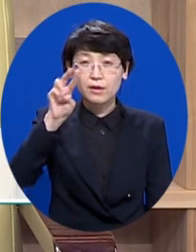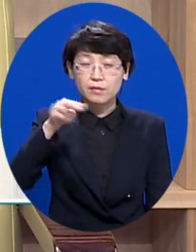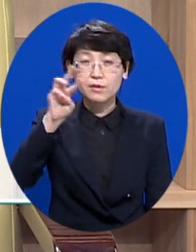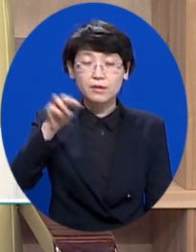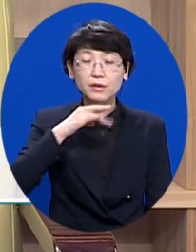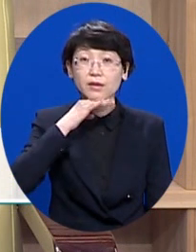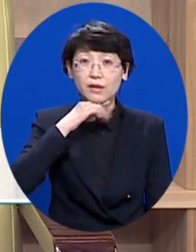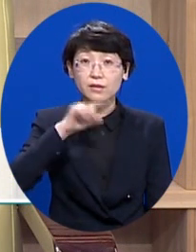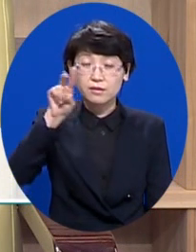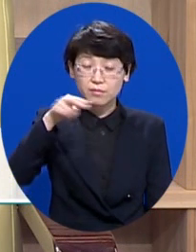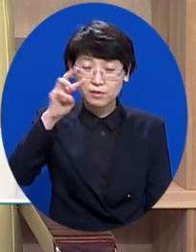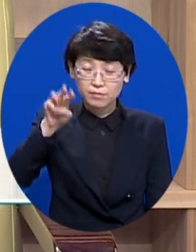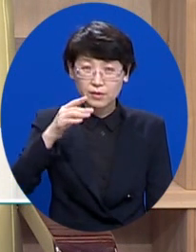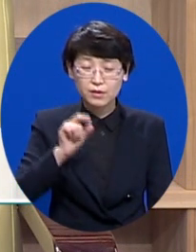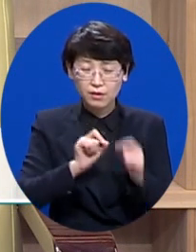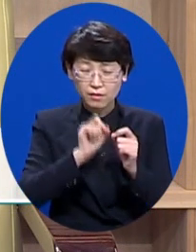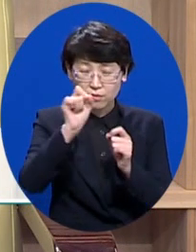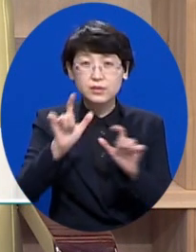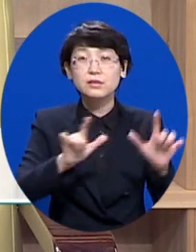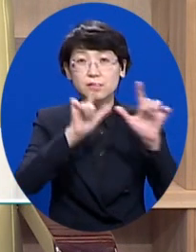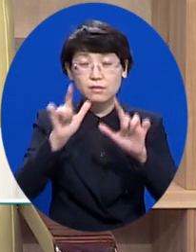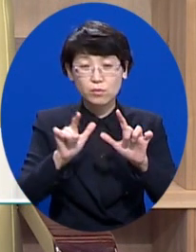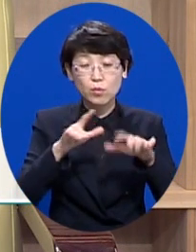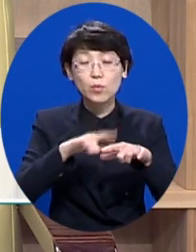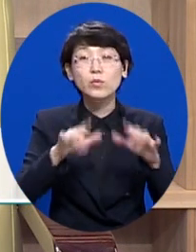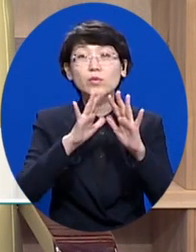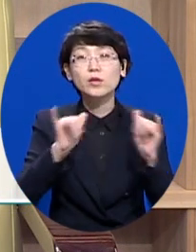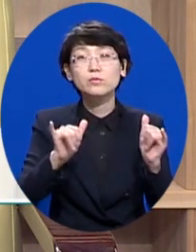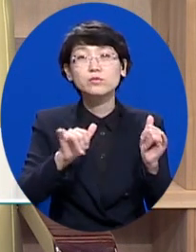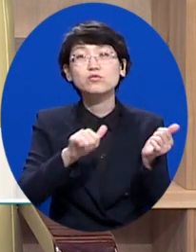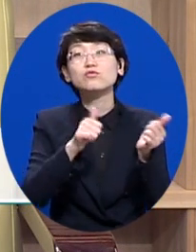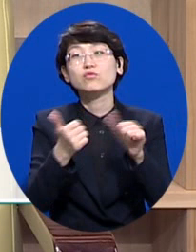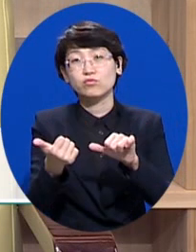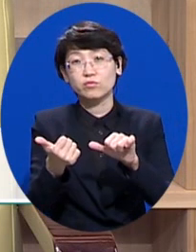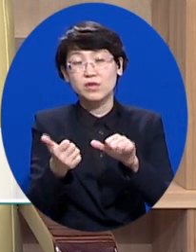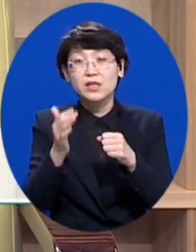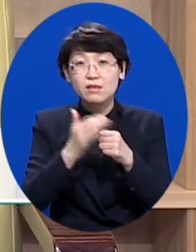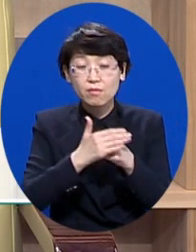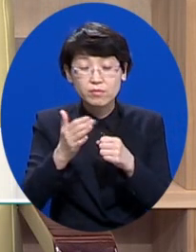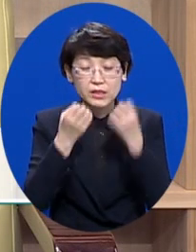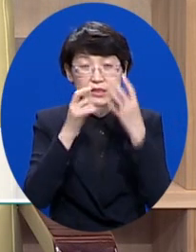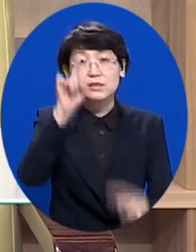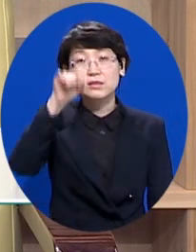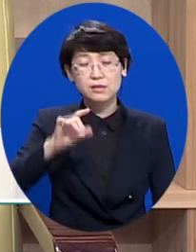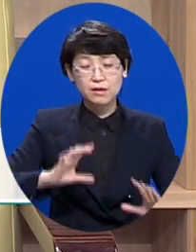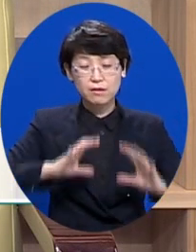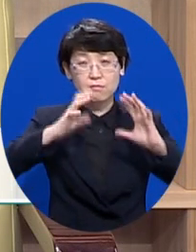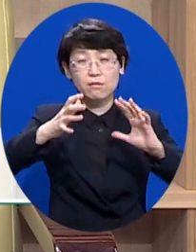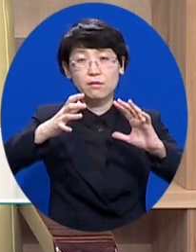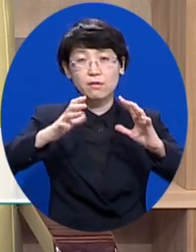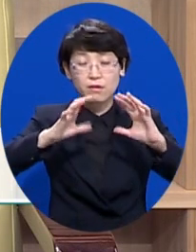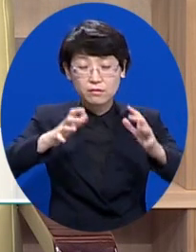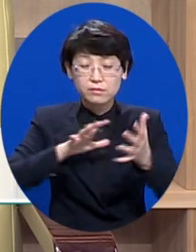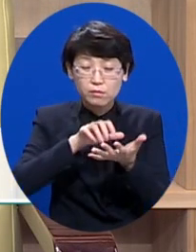이제 일반인들은 한 100살 살다 죽고, 이런 현상이 계속 일어나게 되면 신천지가 세계를 지배하게 된다는 거예요. 그러면 세계를